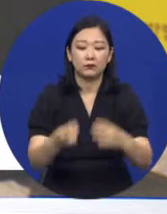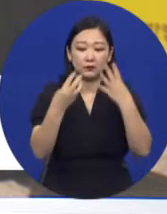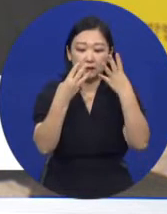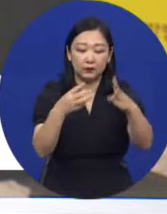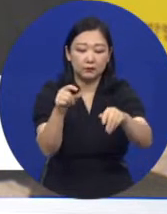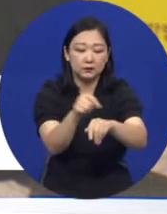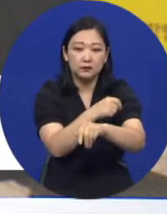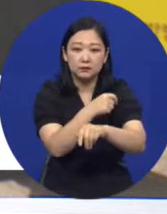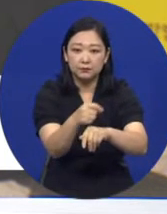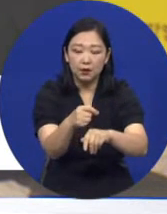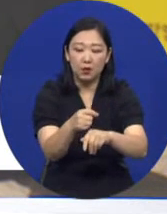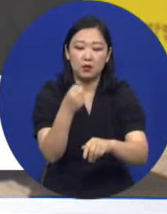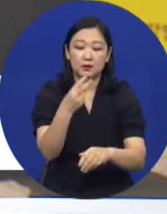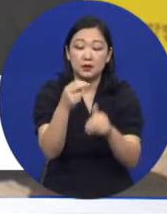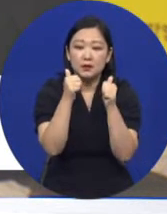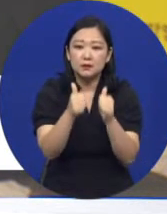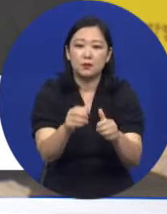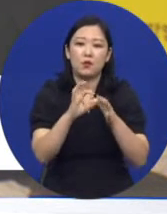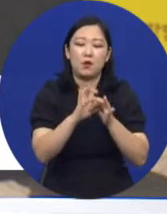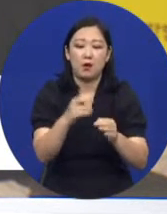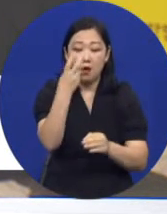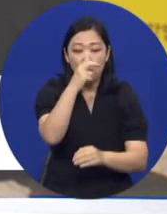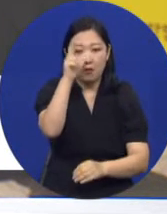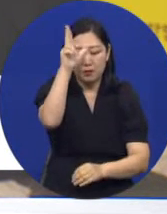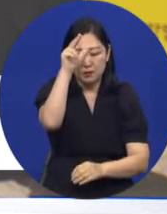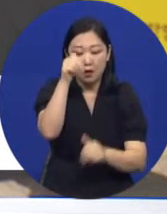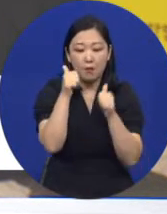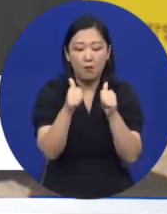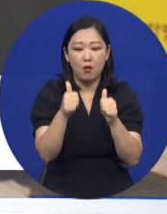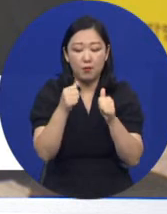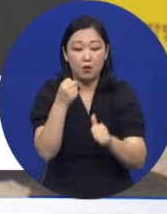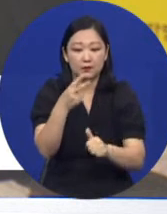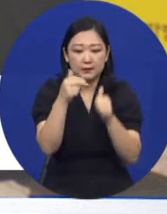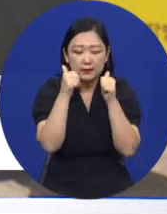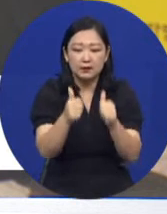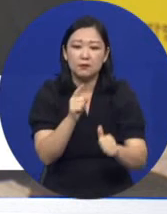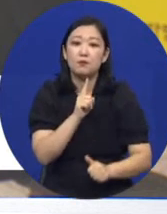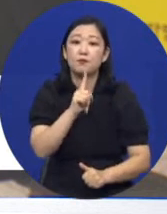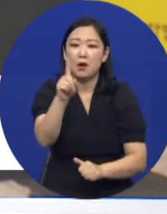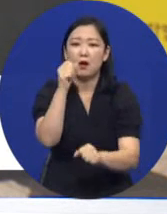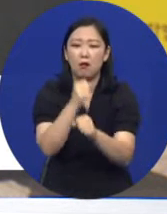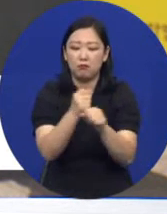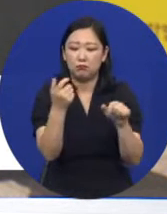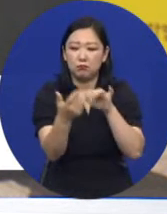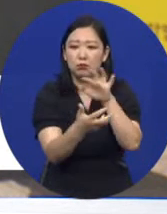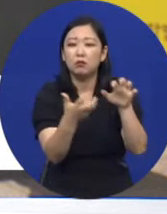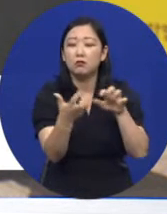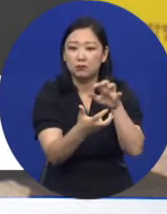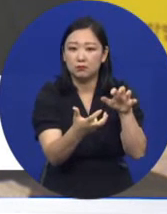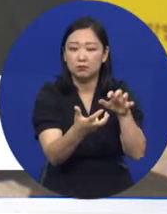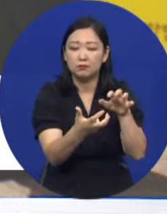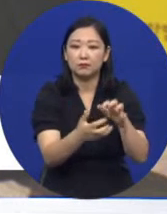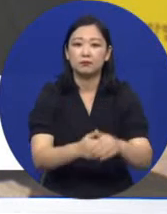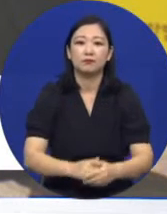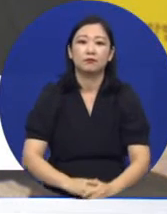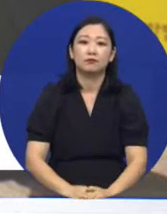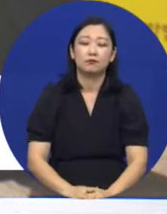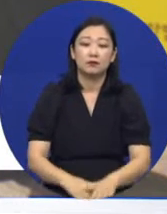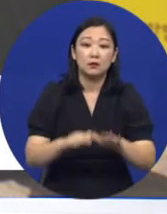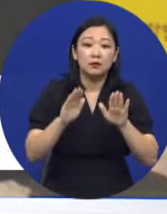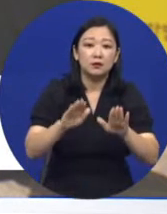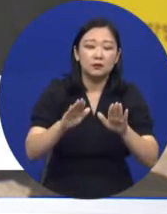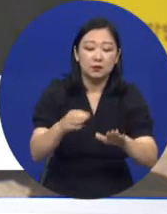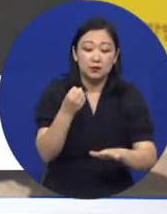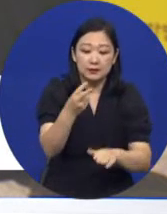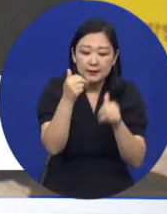4.3 특별 재심과 관련해 검찰이 법원의 재심 결정에 항고하면서 논란이 한 차례 일었었죠.